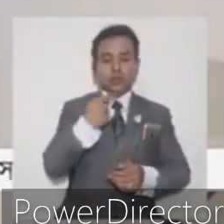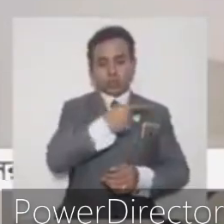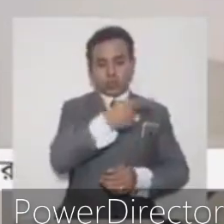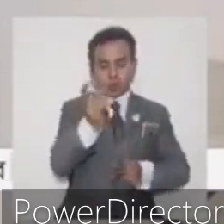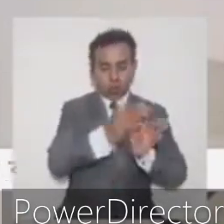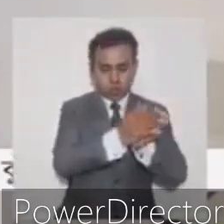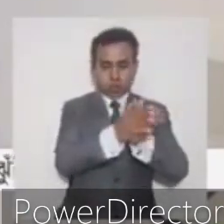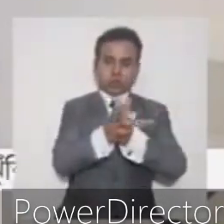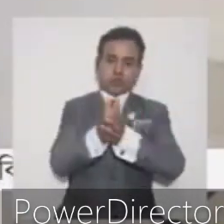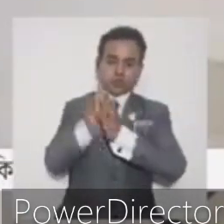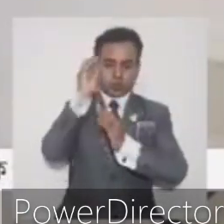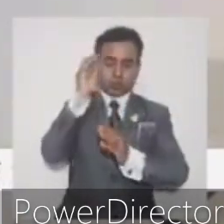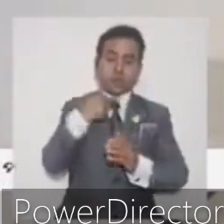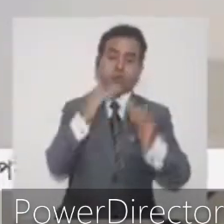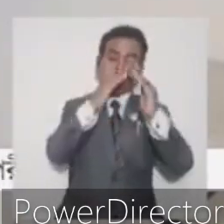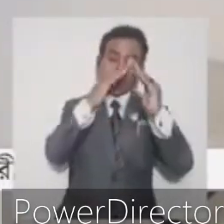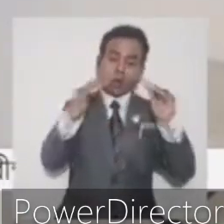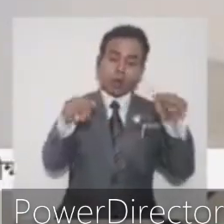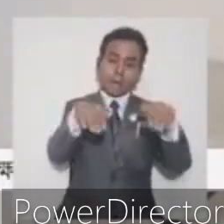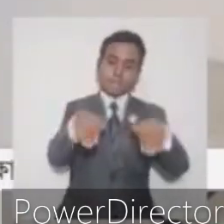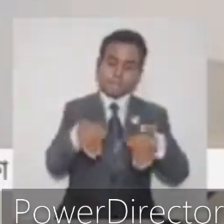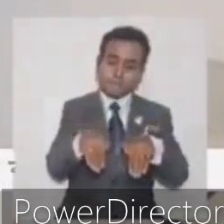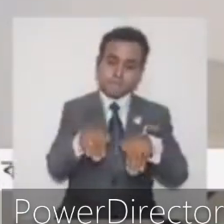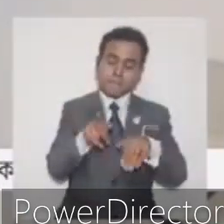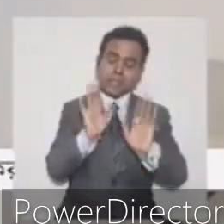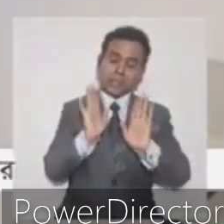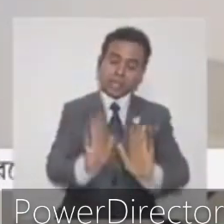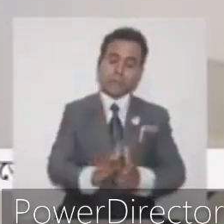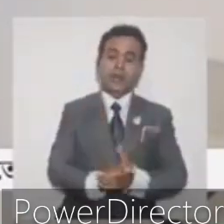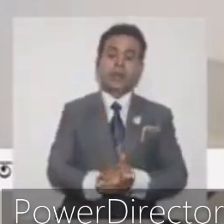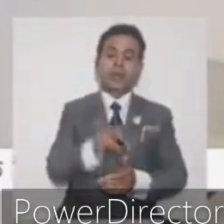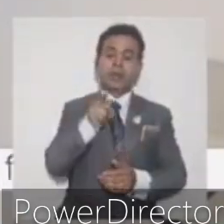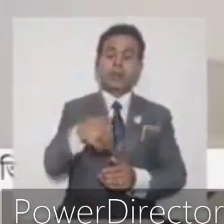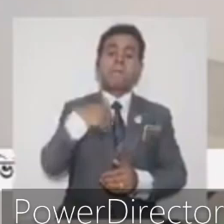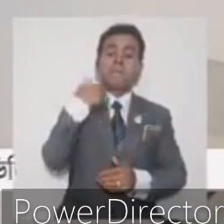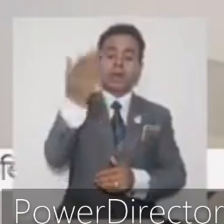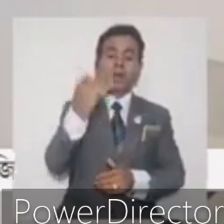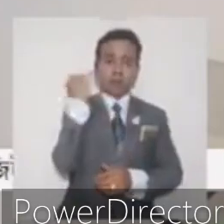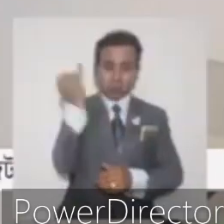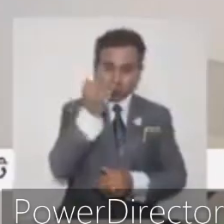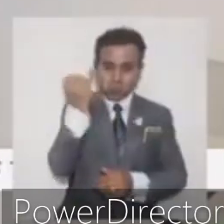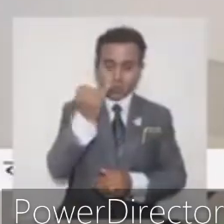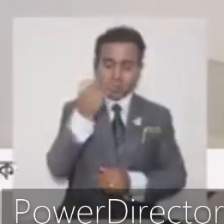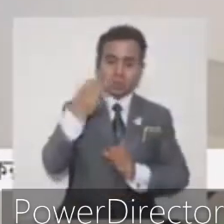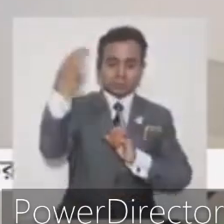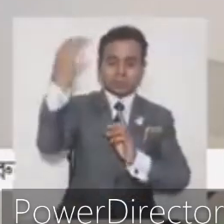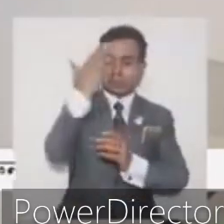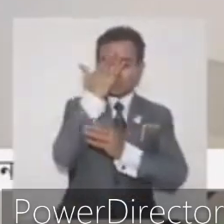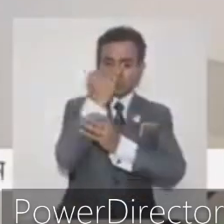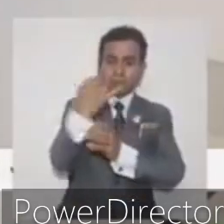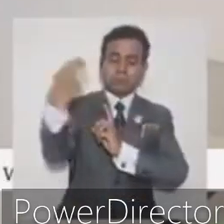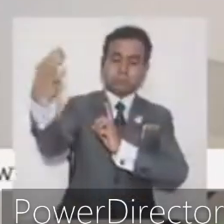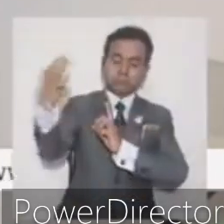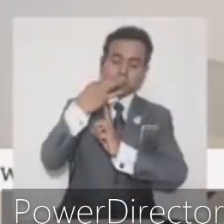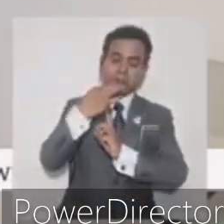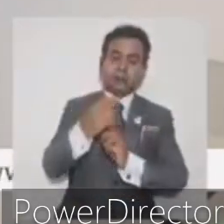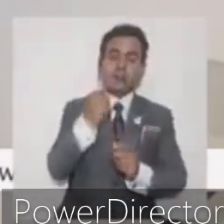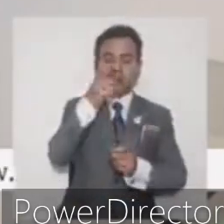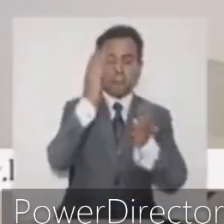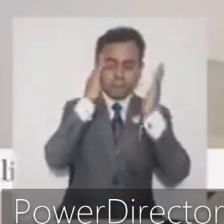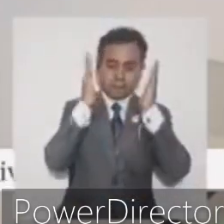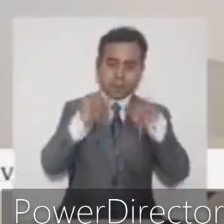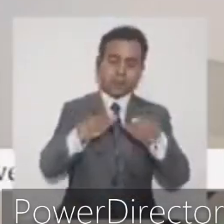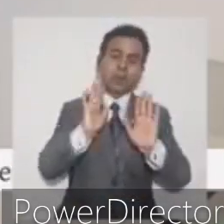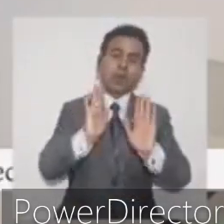এই সংক্রমণ আরো বেড়ে যাবে এবং আমাদের চিকিৎসা দেওয়া কঠিন হয়ে পড়বে। আপনারা